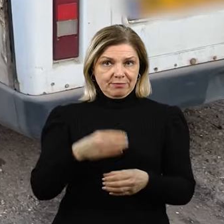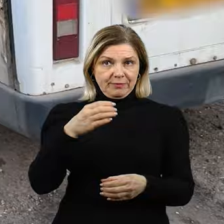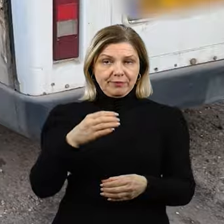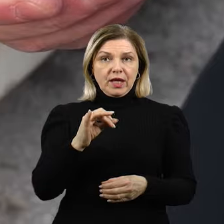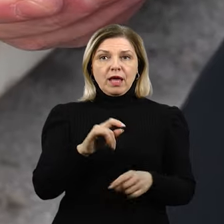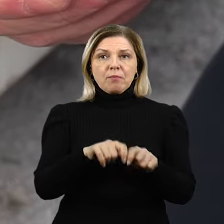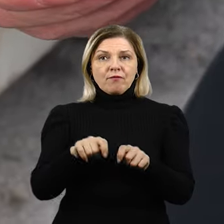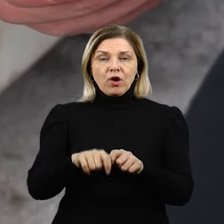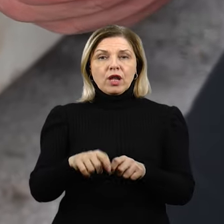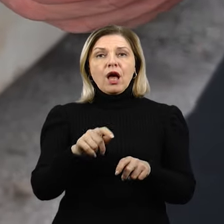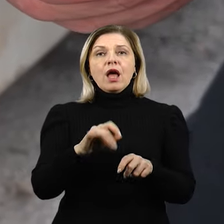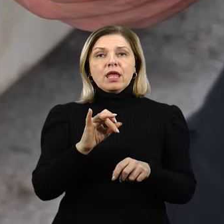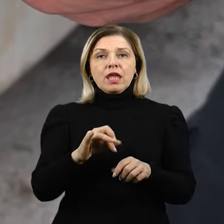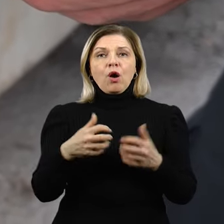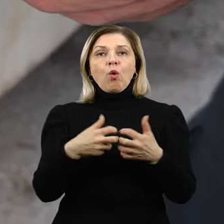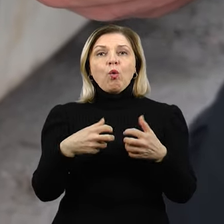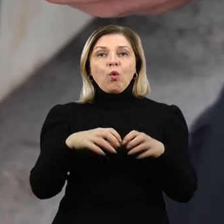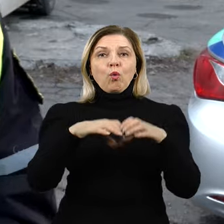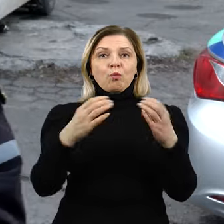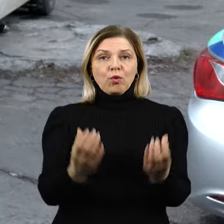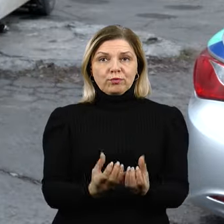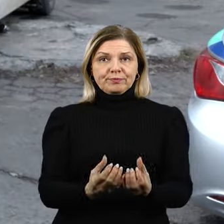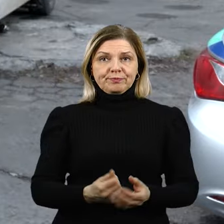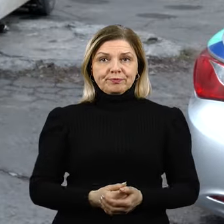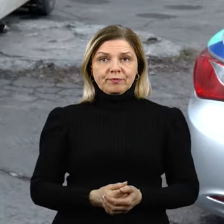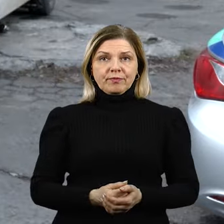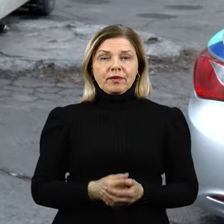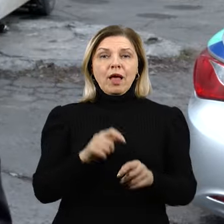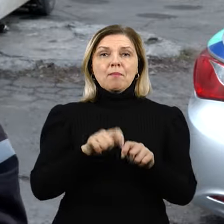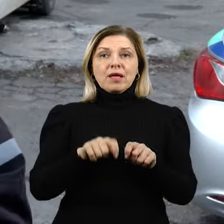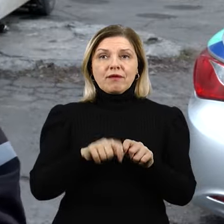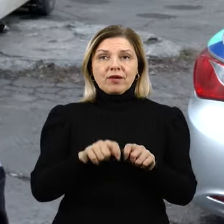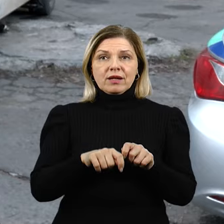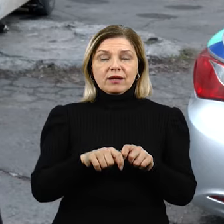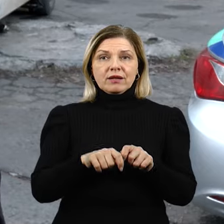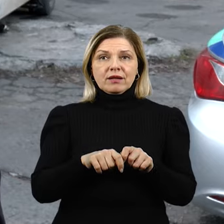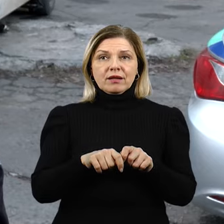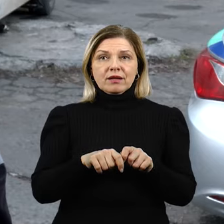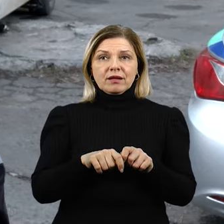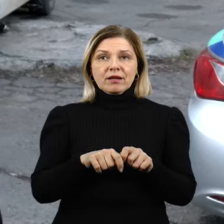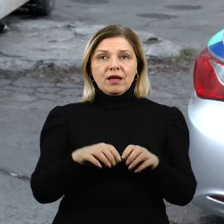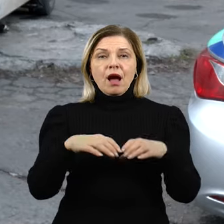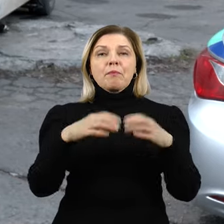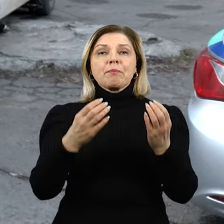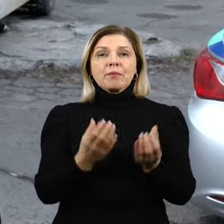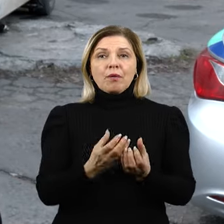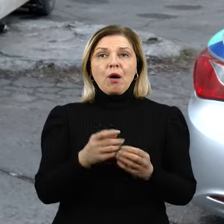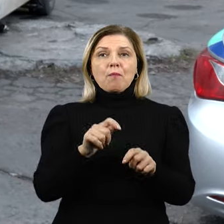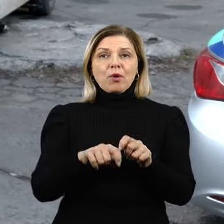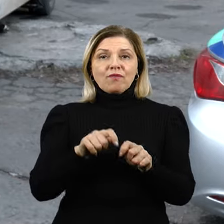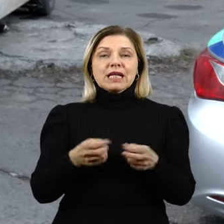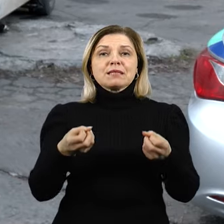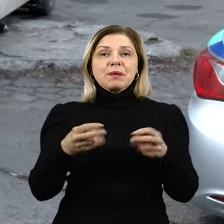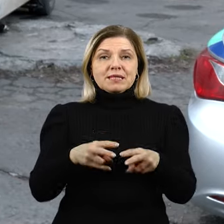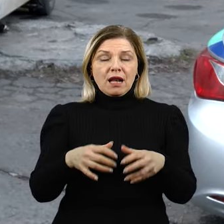оглядають і гуму на колесах транспорту. Перевірку залишкової висоти протектора пневматичної шими перевіряємо сертифікованим